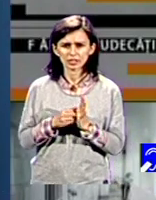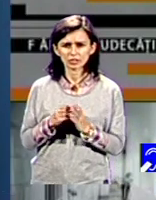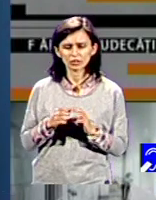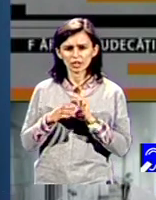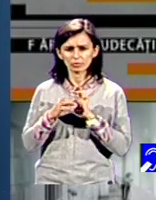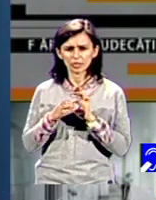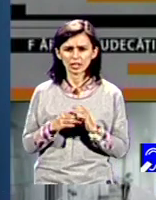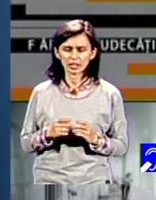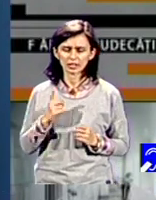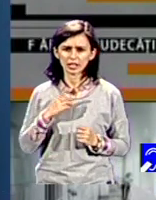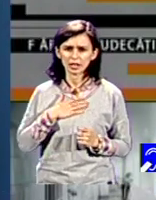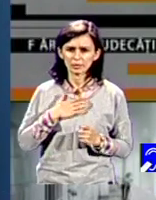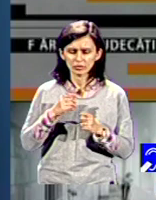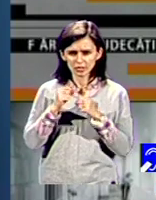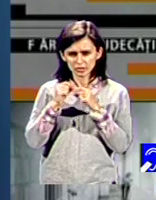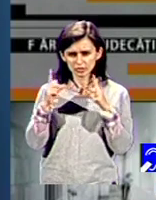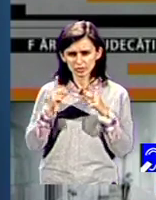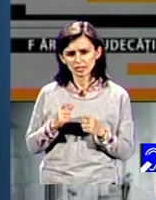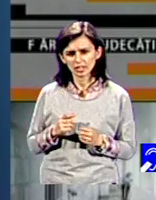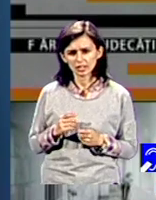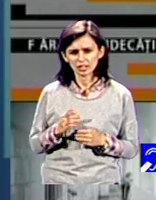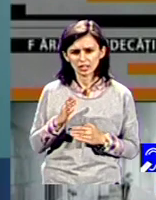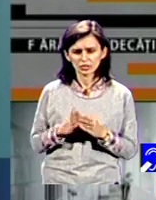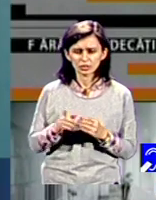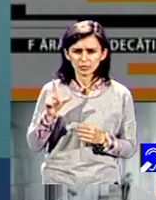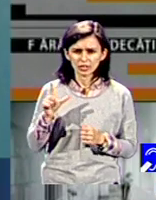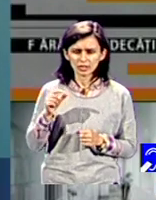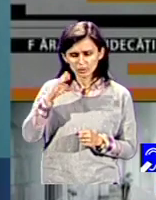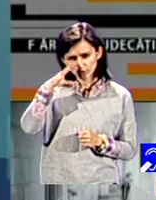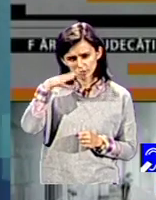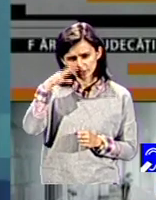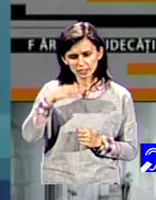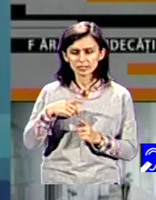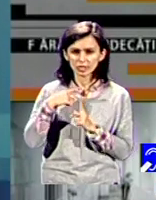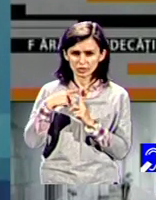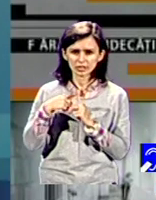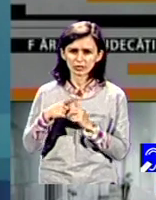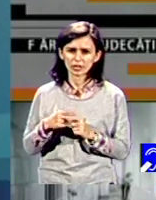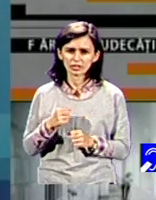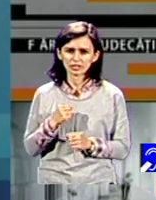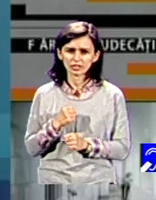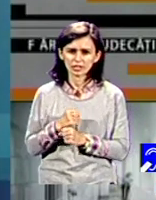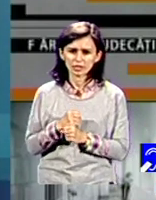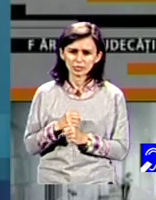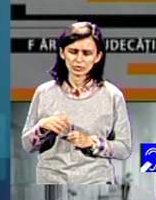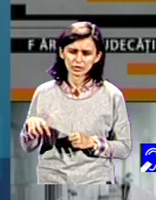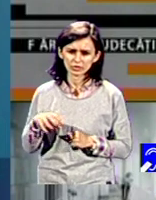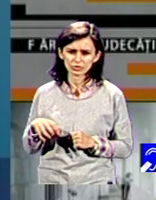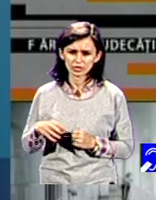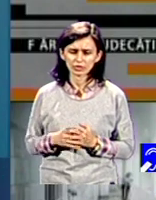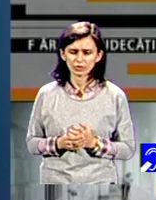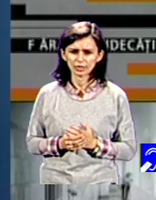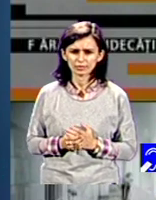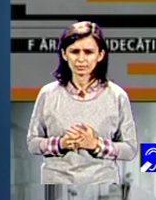am avut surpriza ca nu te mele două zile Ce se adaugi și destul de multe joburi noi chiar și noi în companie am